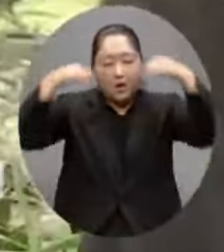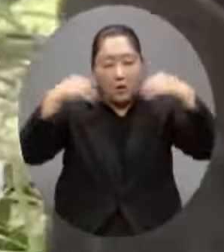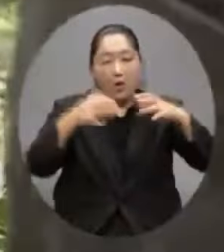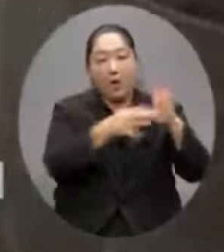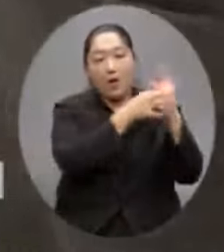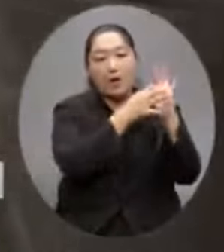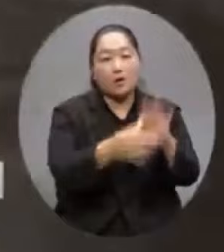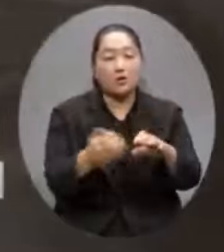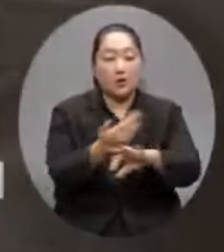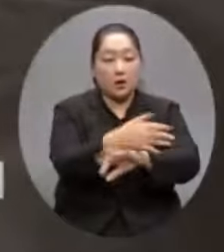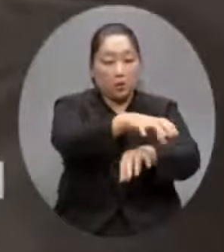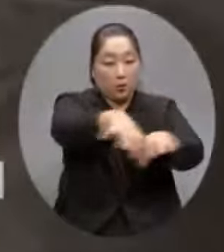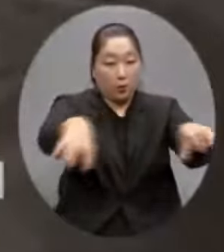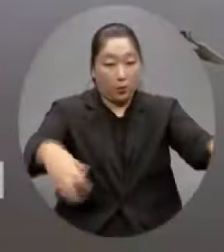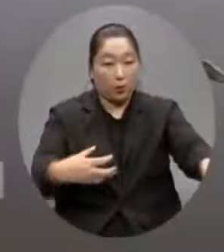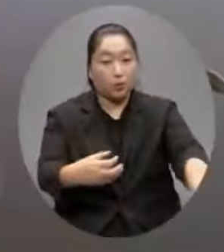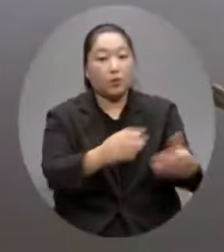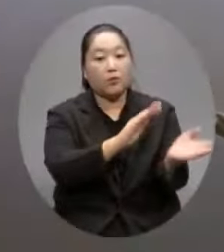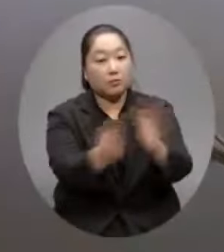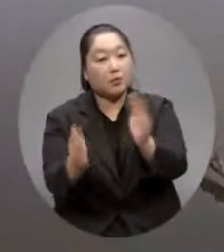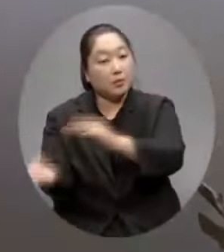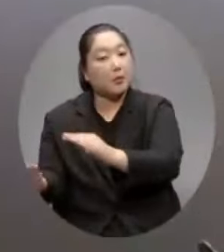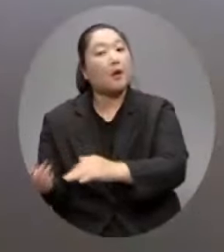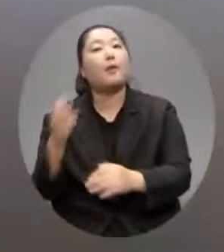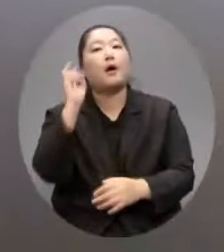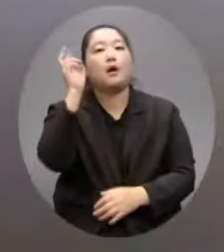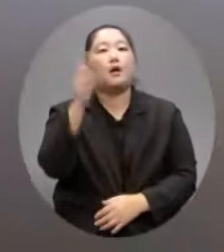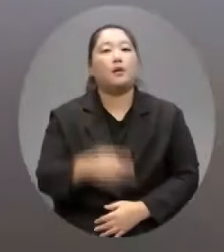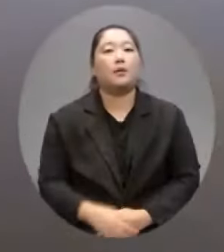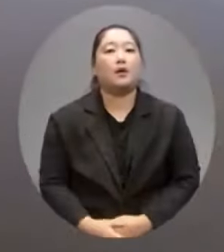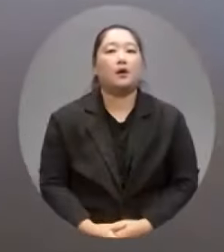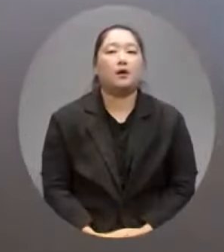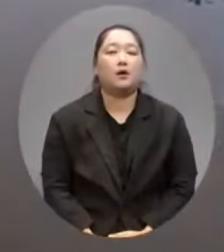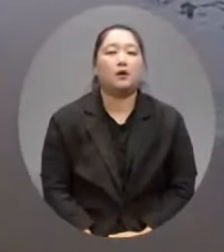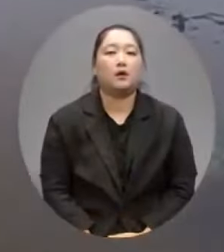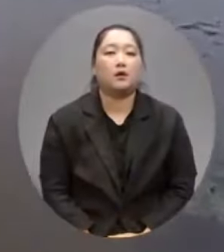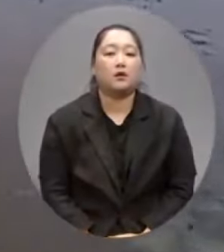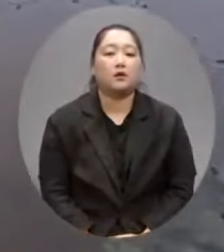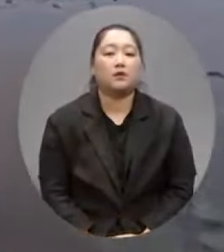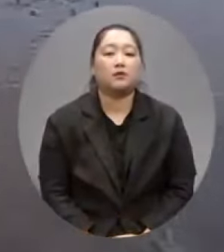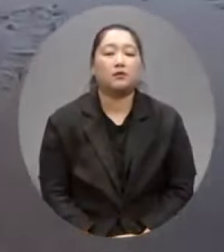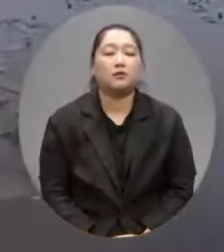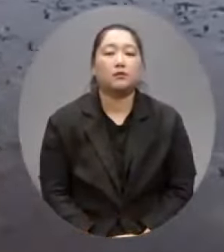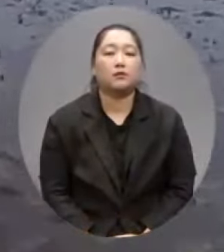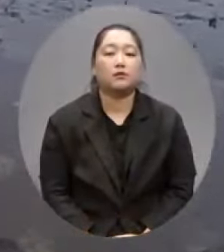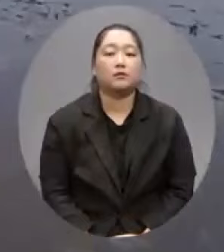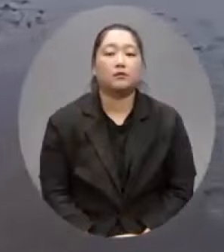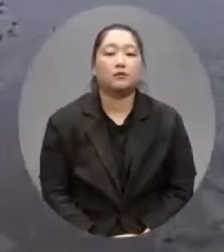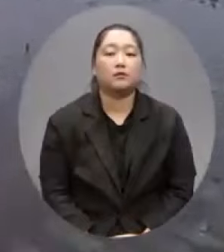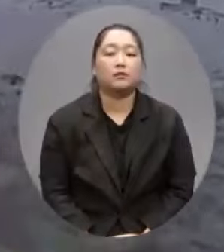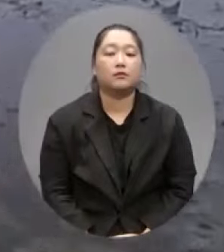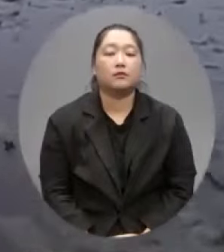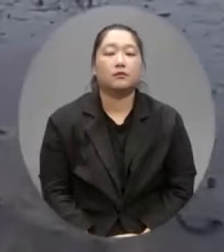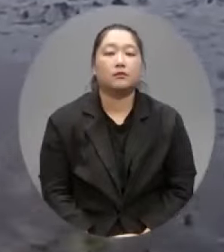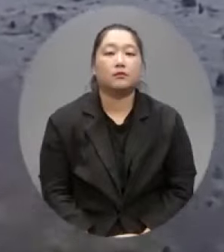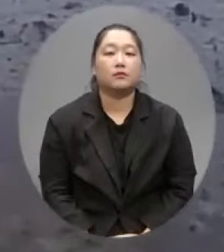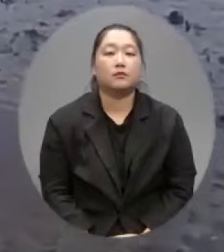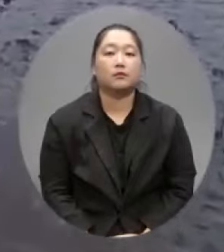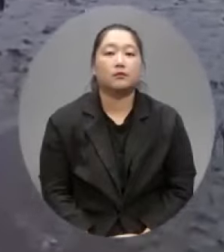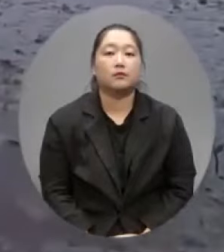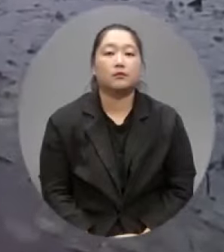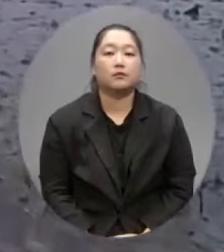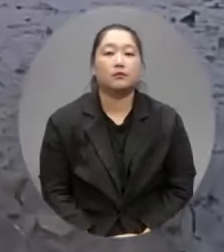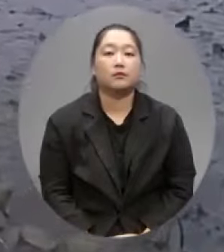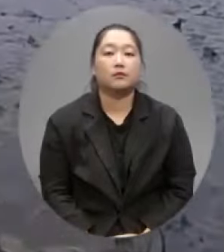다른 저수지나 하천에서도 유사한 사태가 벌어질 우려도 제기됩니다. MBC 뉴스 이승준입니다.